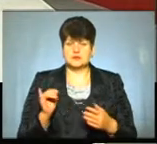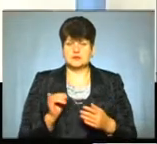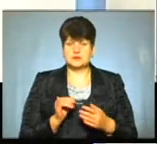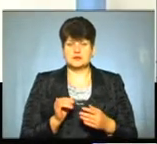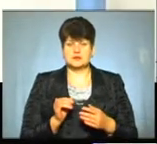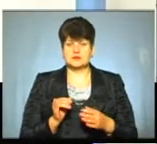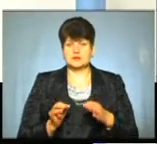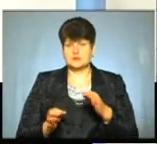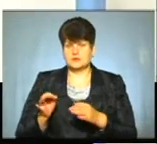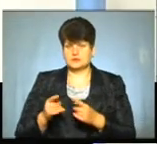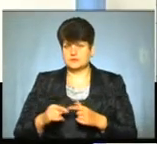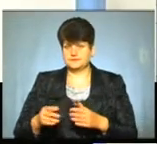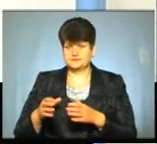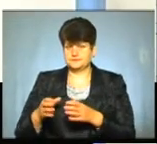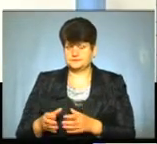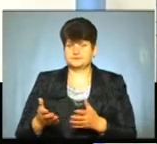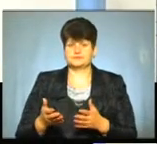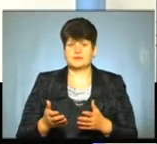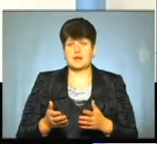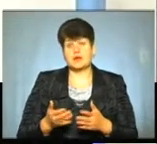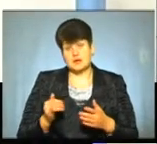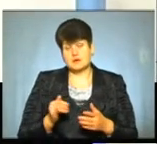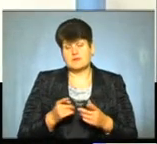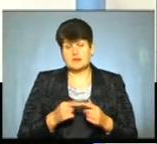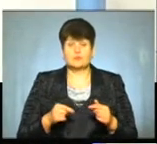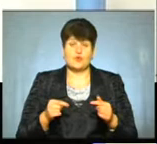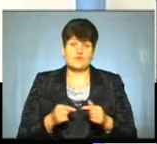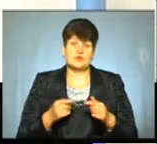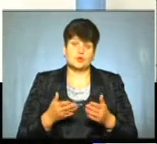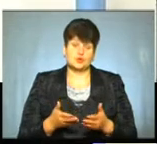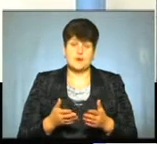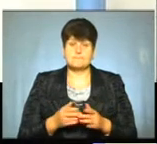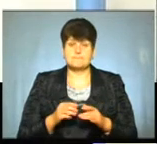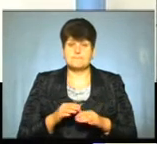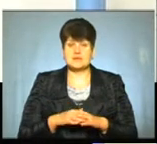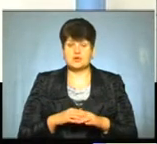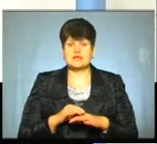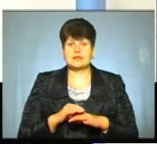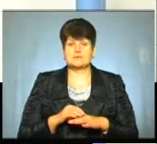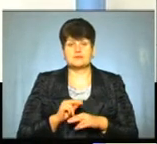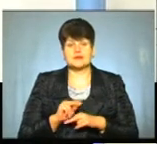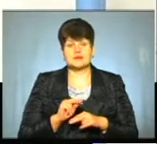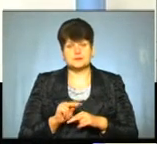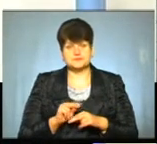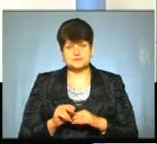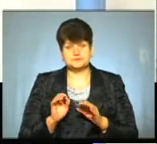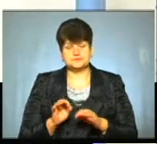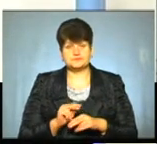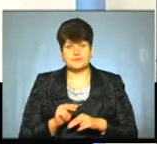і матеріал природничого спрямування, ну і відповідно до методики проведення